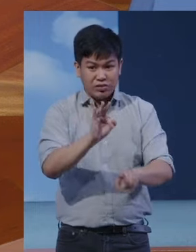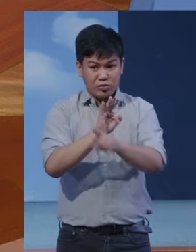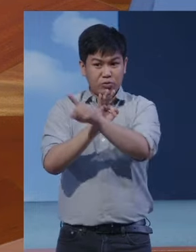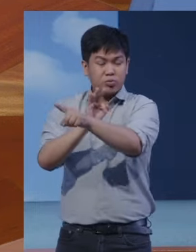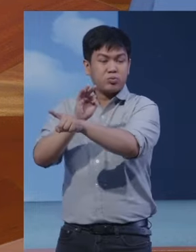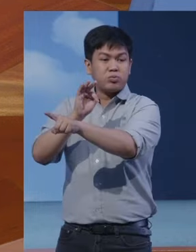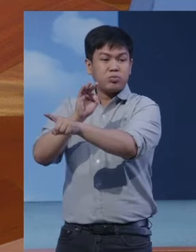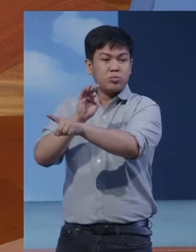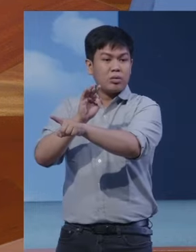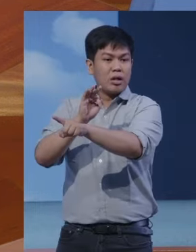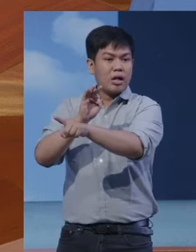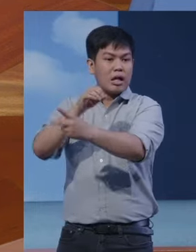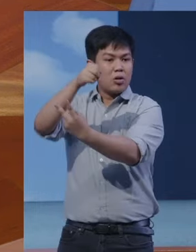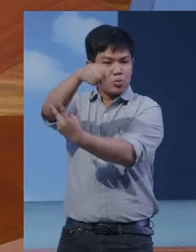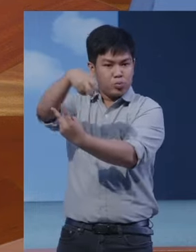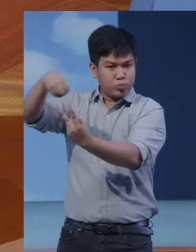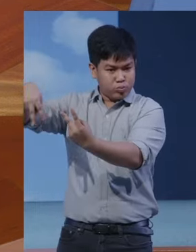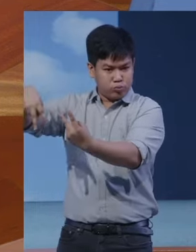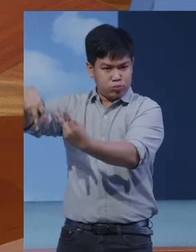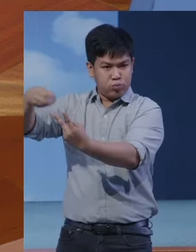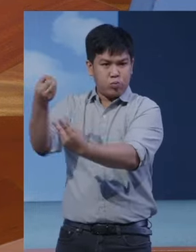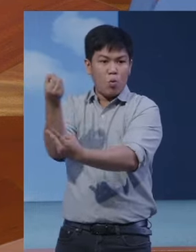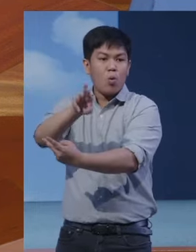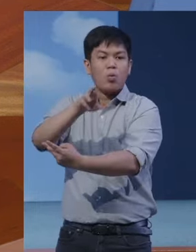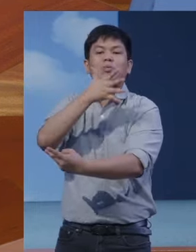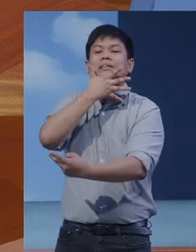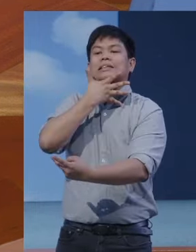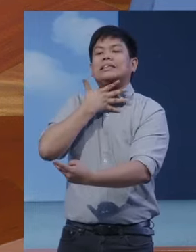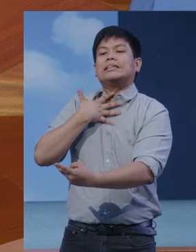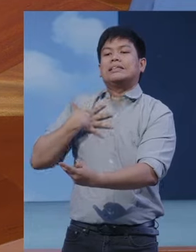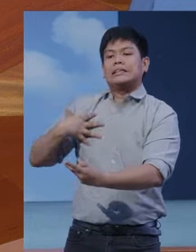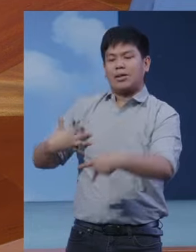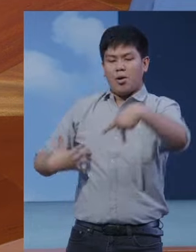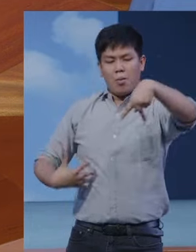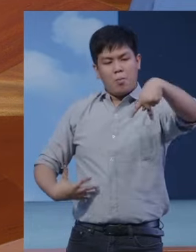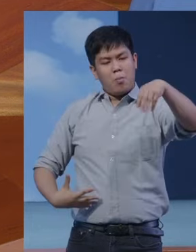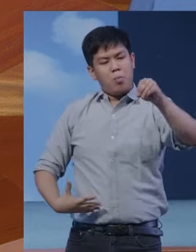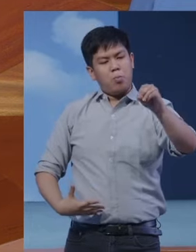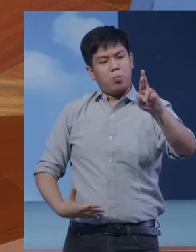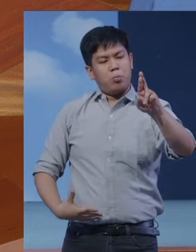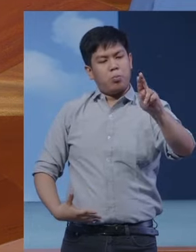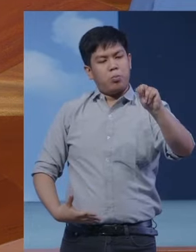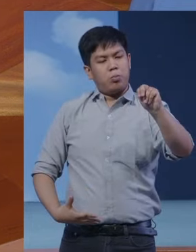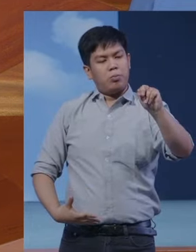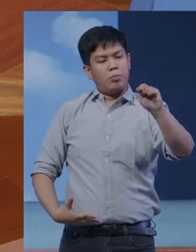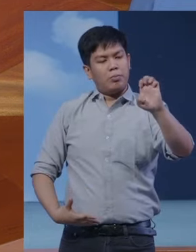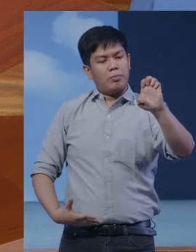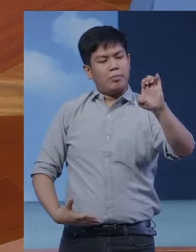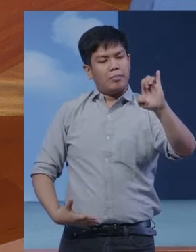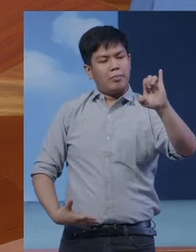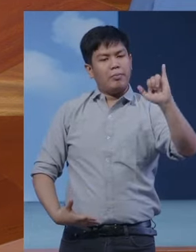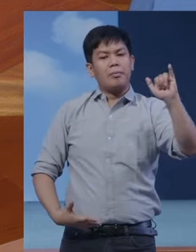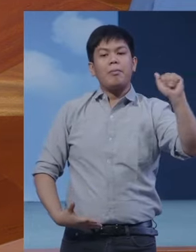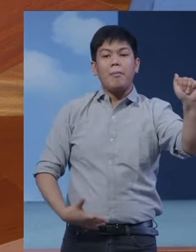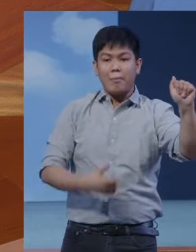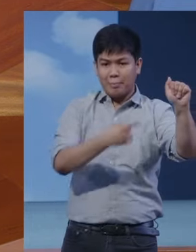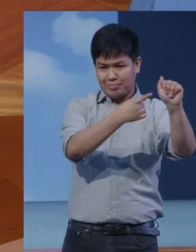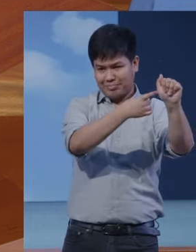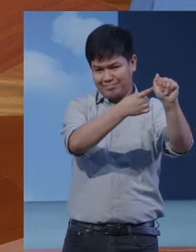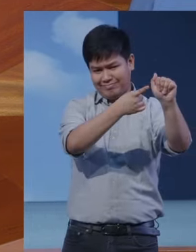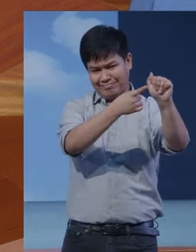pornea ang salita yun po ang root word ng pornography any sexually deviant